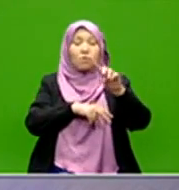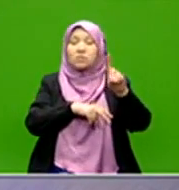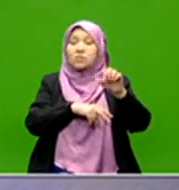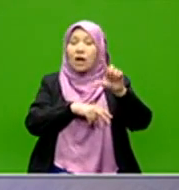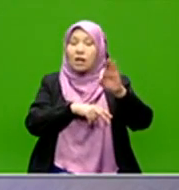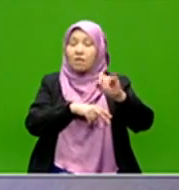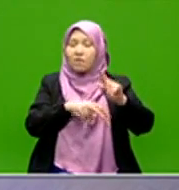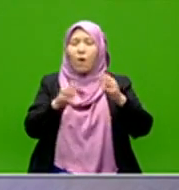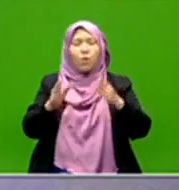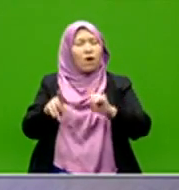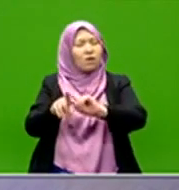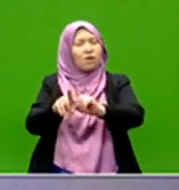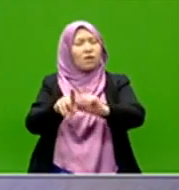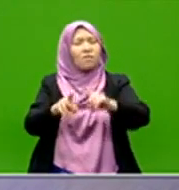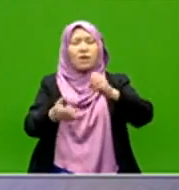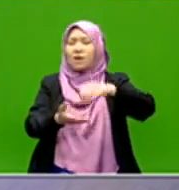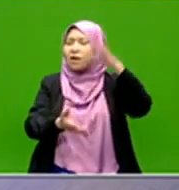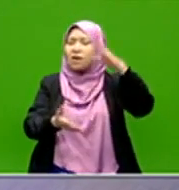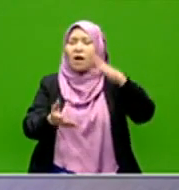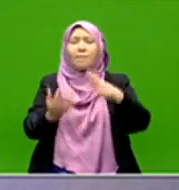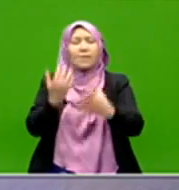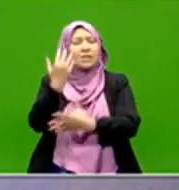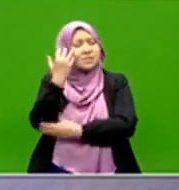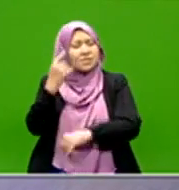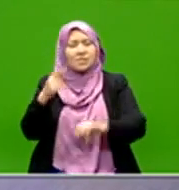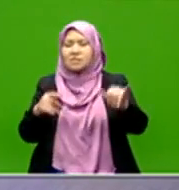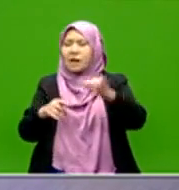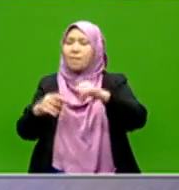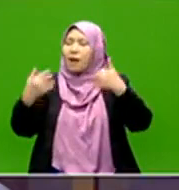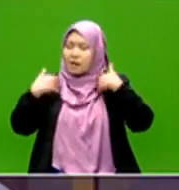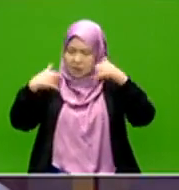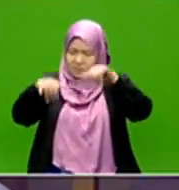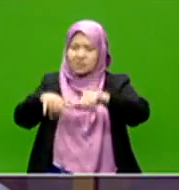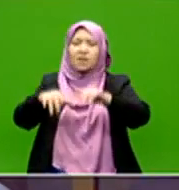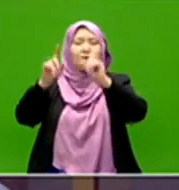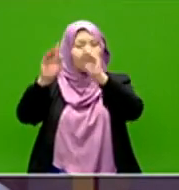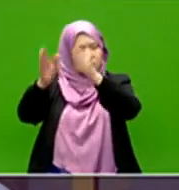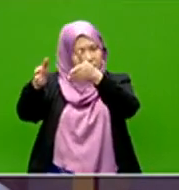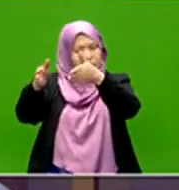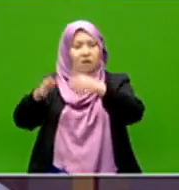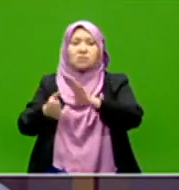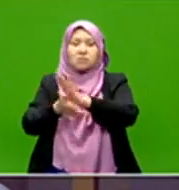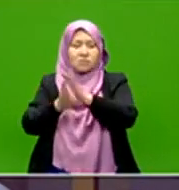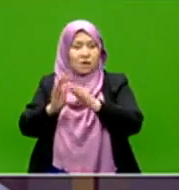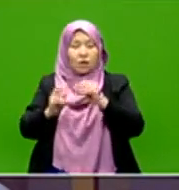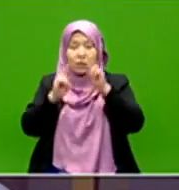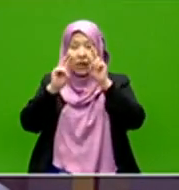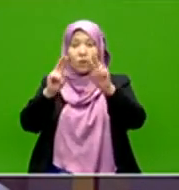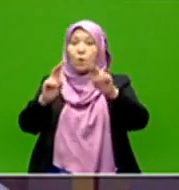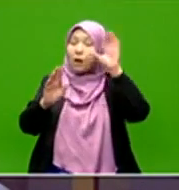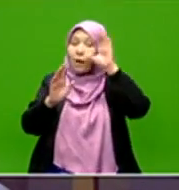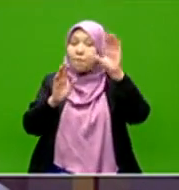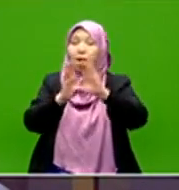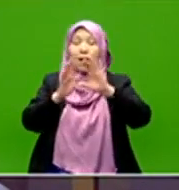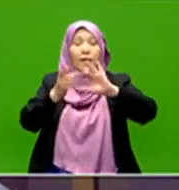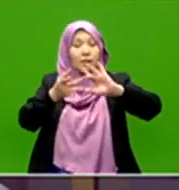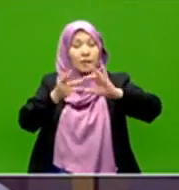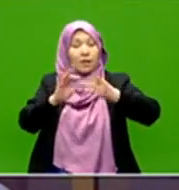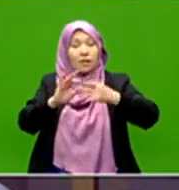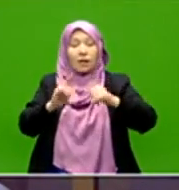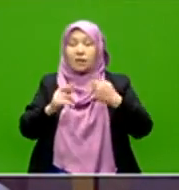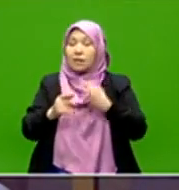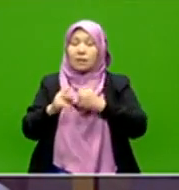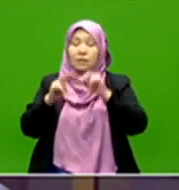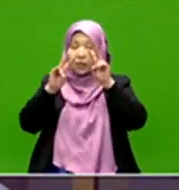orang-orang ni macam-macam, kaya miskin berada di sana, ya. Dan kalau tuan-tuan tengok gambar dekat internet ke, ya, kita akan